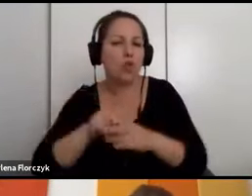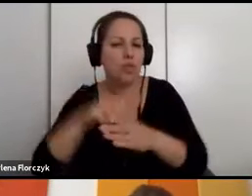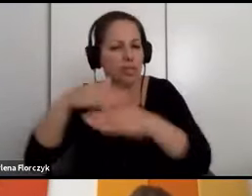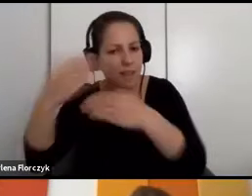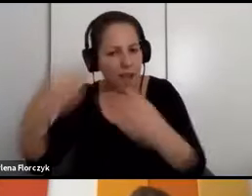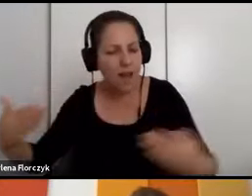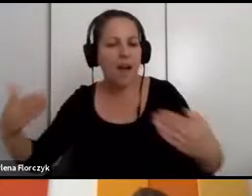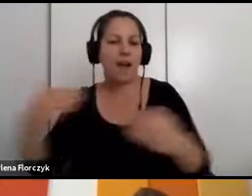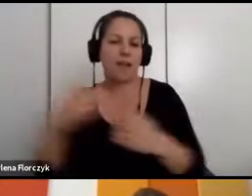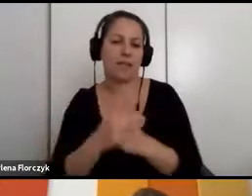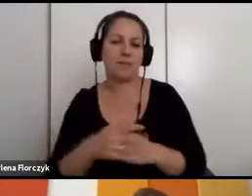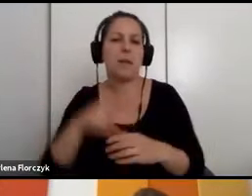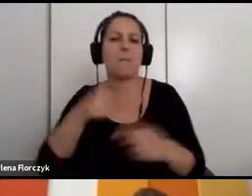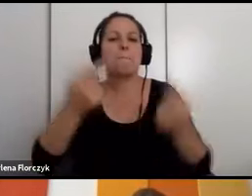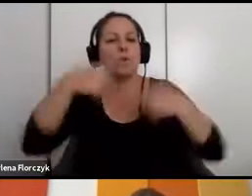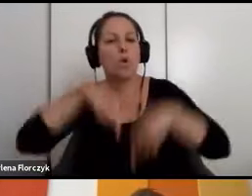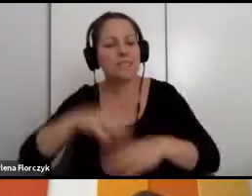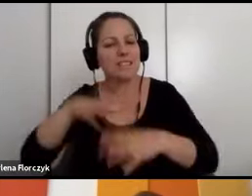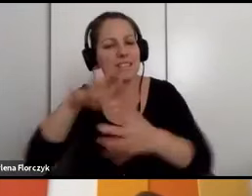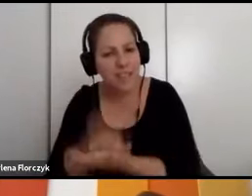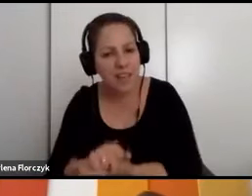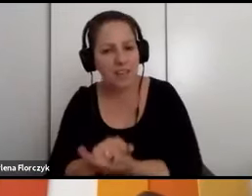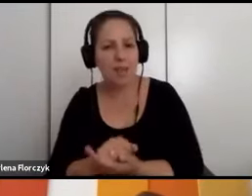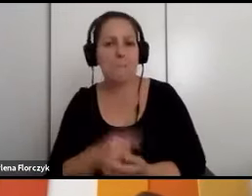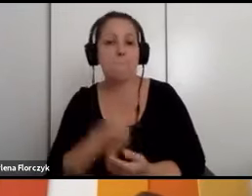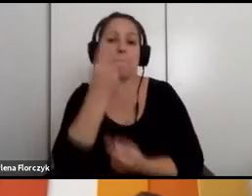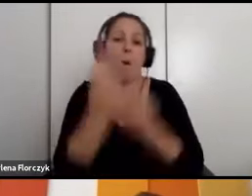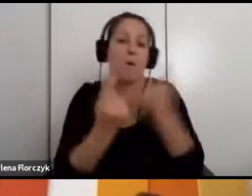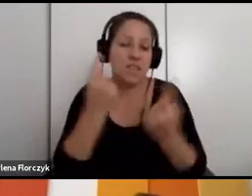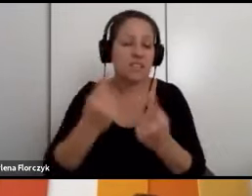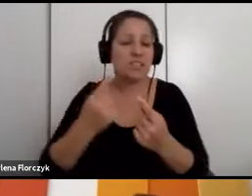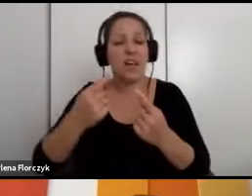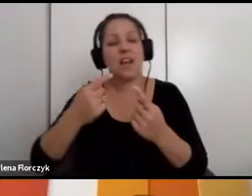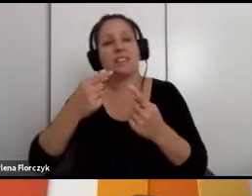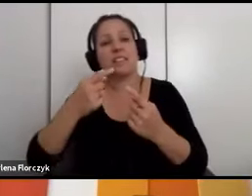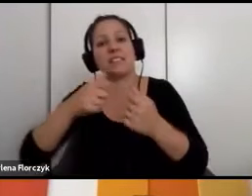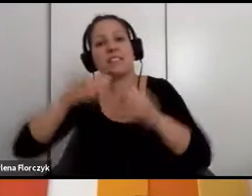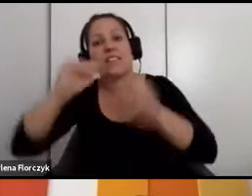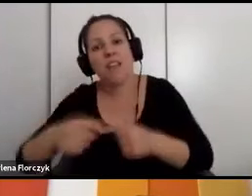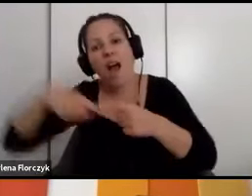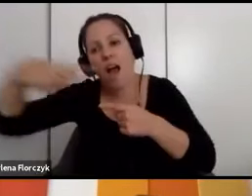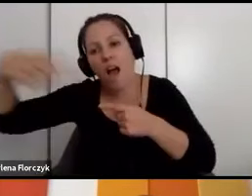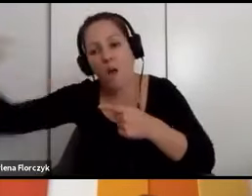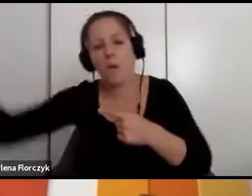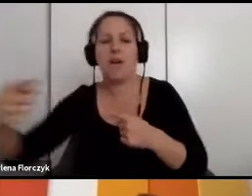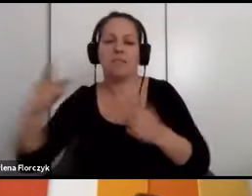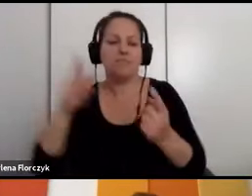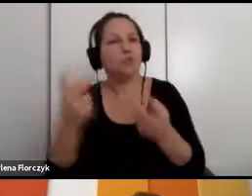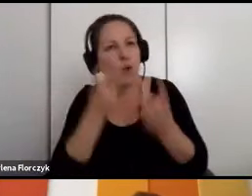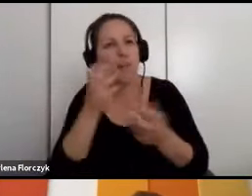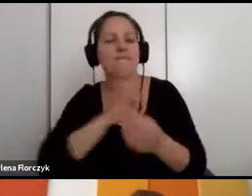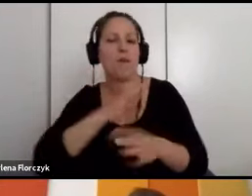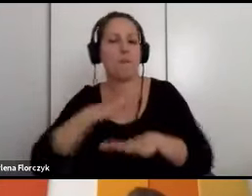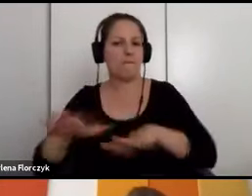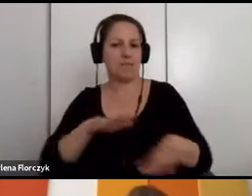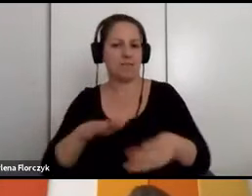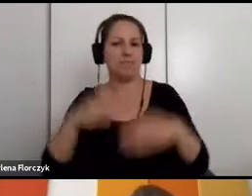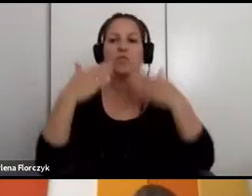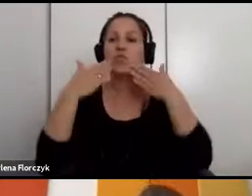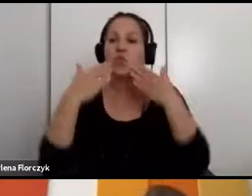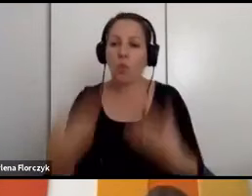na zajęcia pojedyncze, stałe. Szukajcie swojego miejsca po prostu. Tak, i dziękujemy